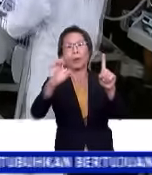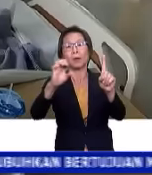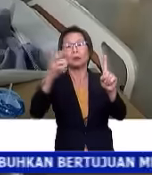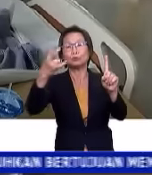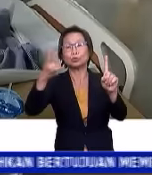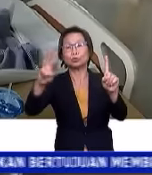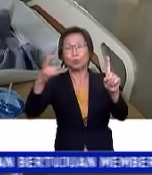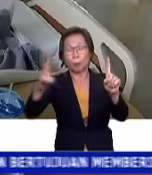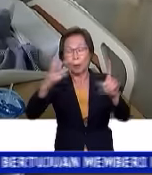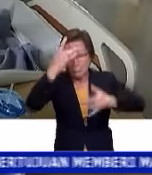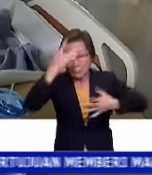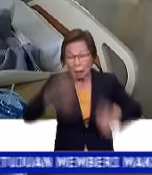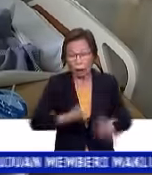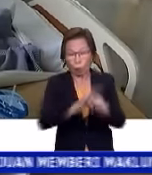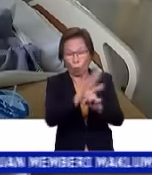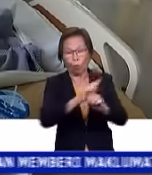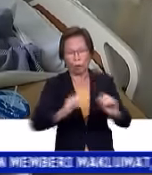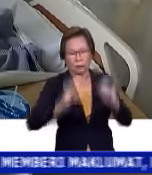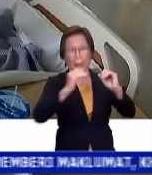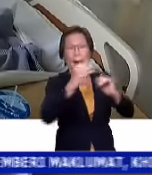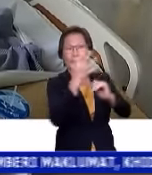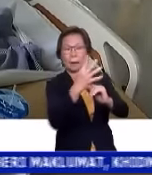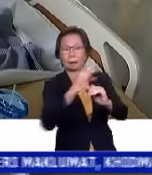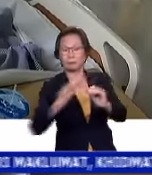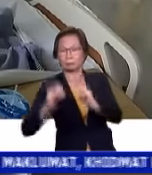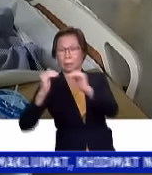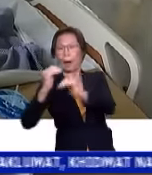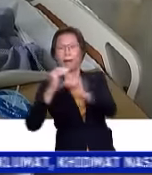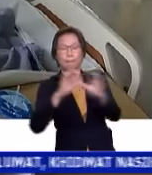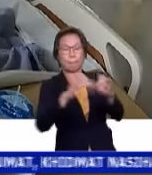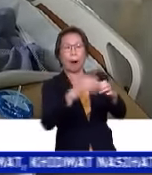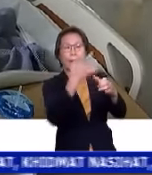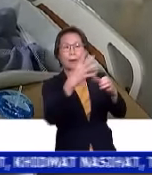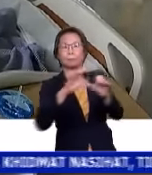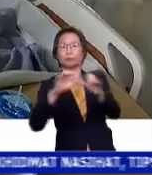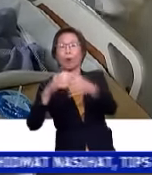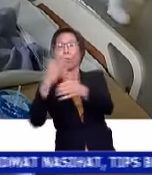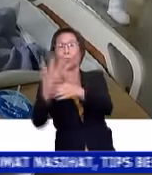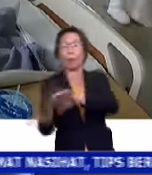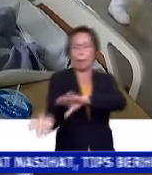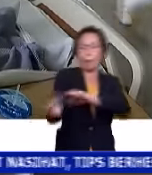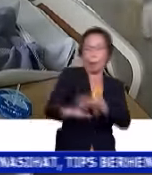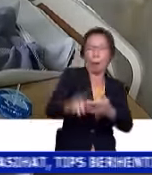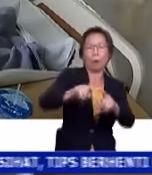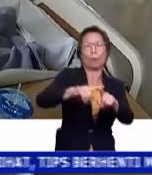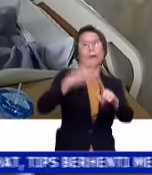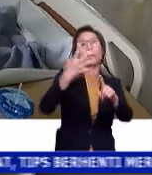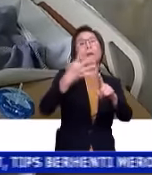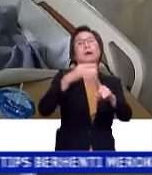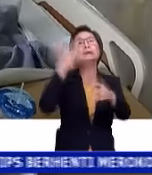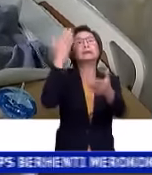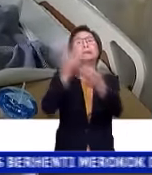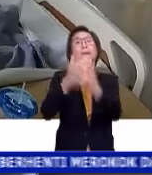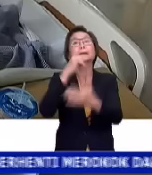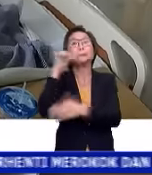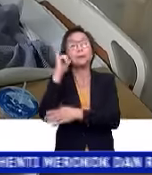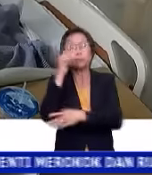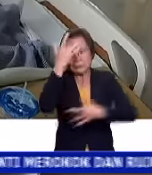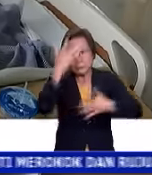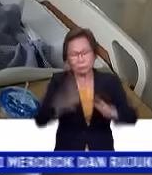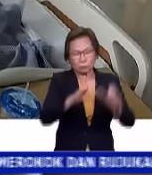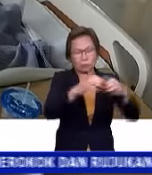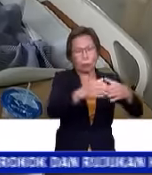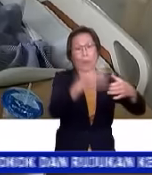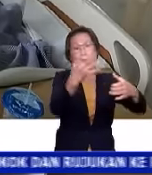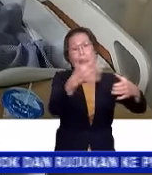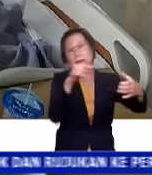pesakit COVID-19 pada tahap 4 dan 5 direkodkan meninggal dunia setakat April sehingga semalam. Pesakit kategori